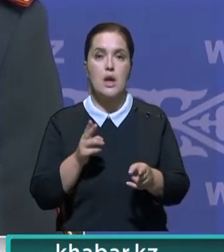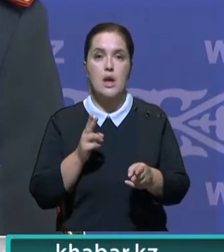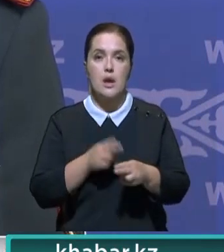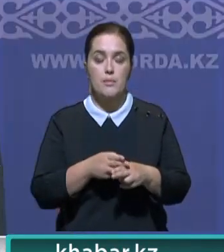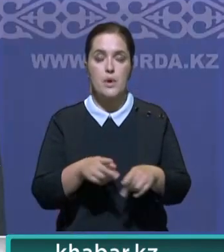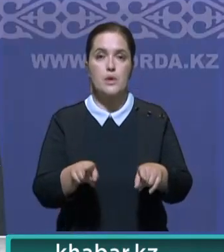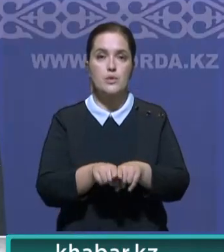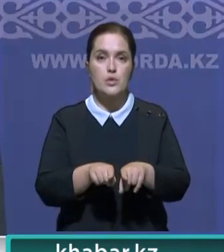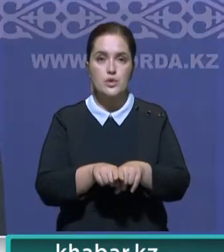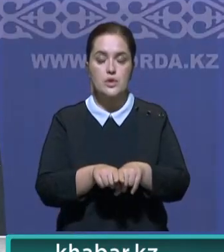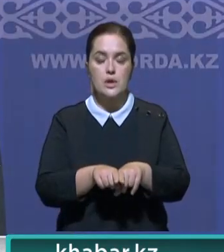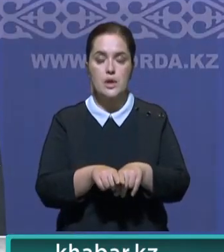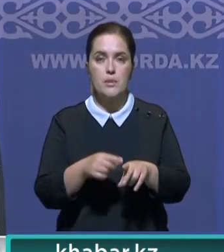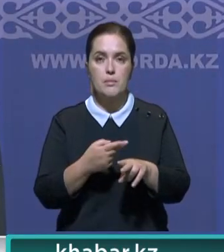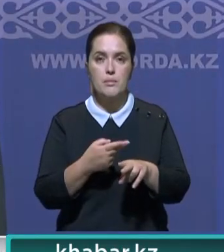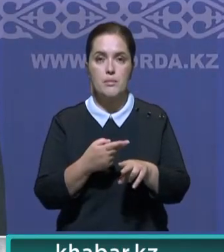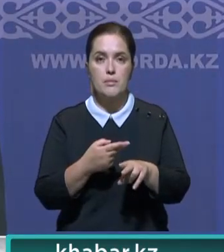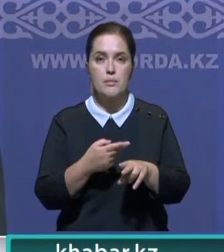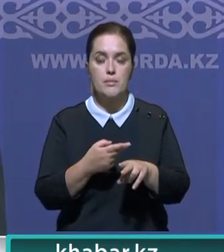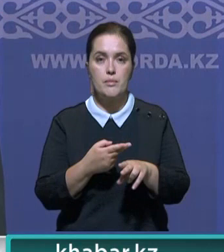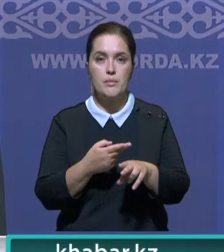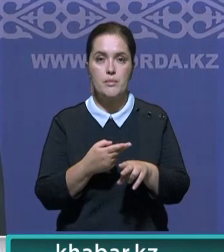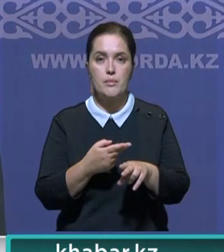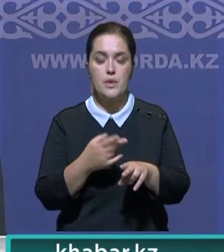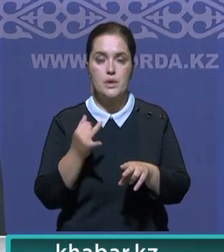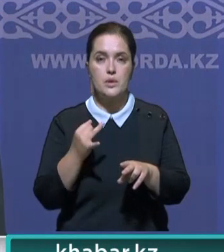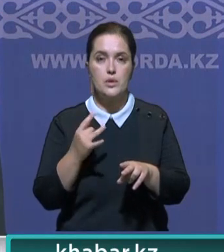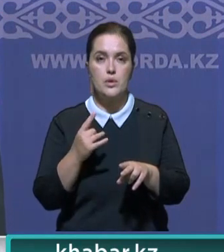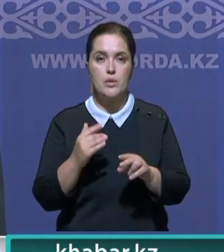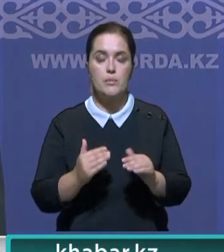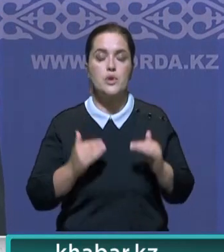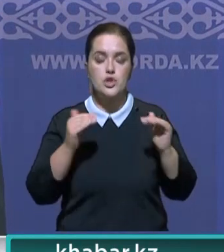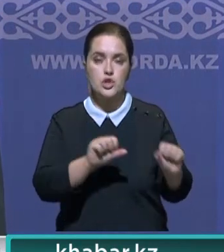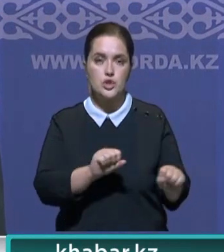снижению последствий чрезвычайных ситуаций и повышению защищенности наших граждан.